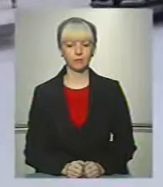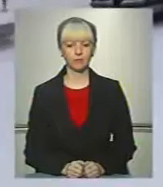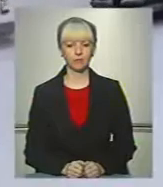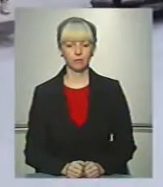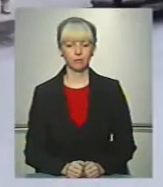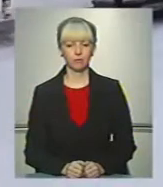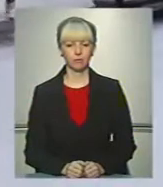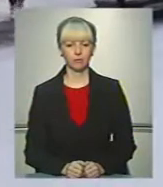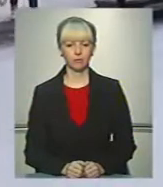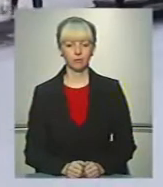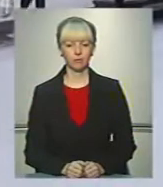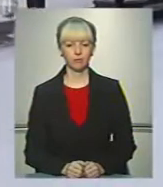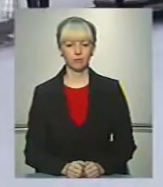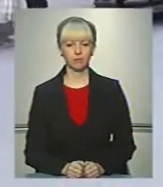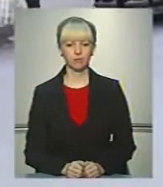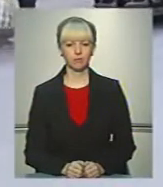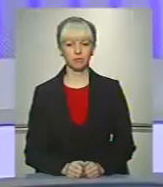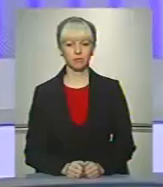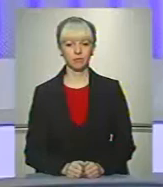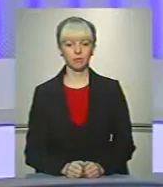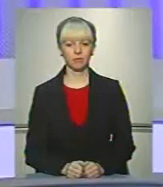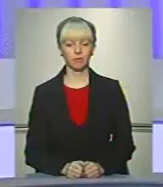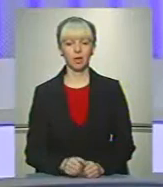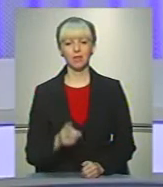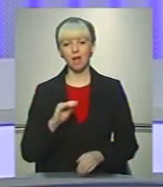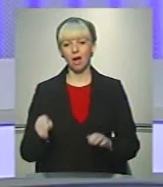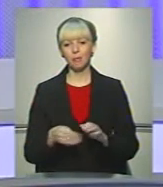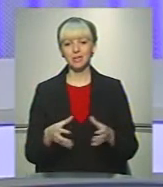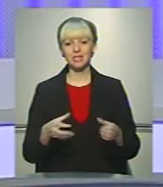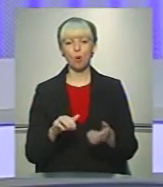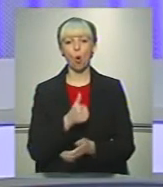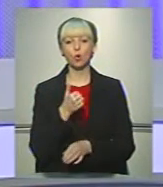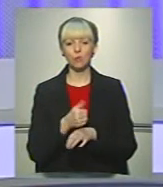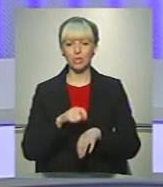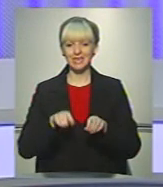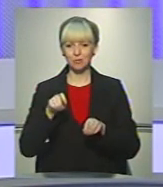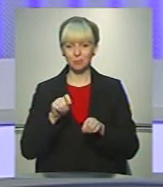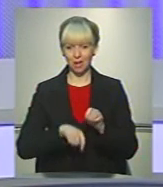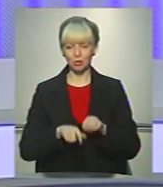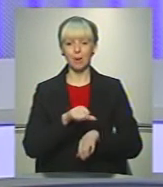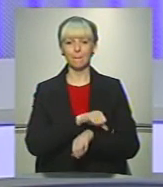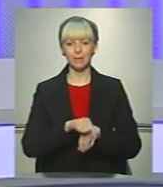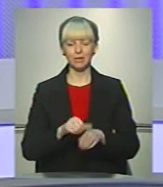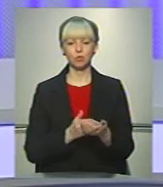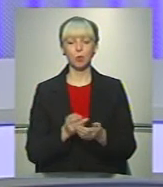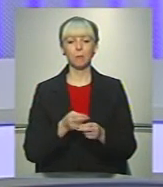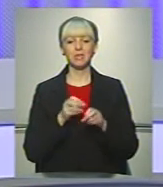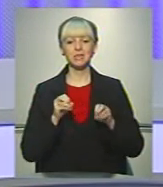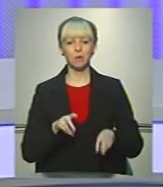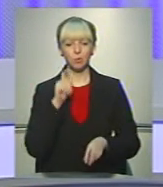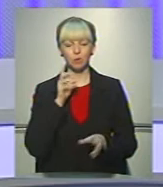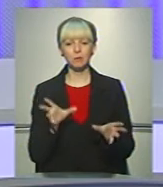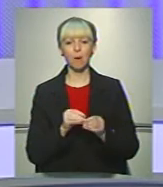Федорюк, Андрій Буліга, телеканал «Буковина». На хабарі затримали головного інспектора митниці. Служба безпеки України спільно